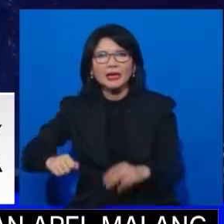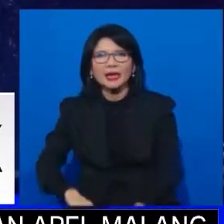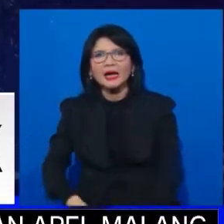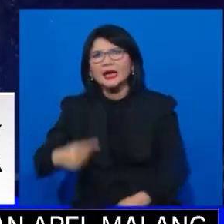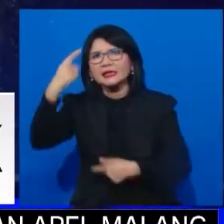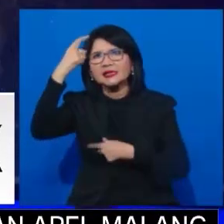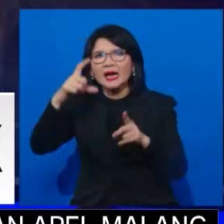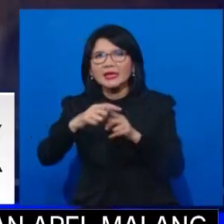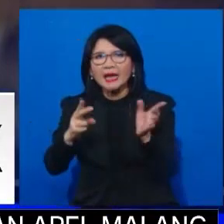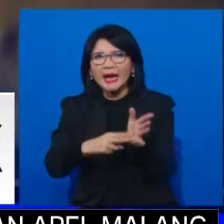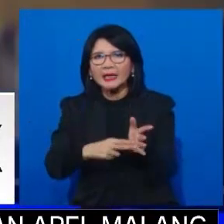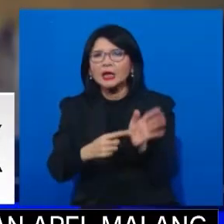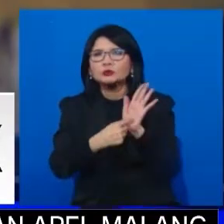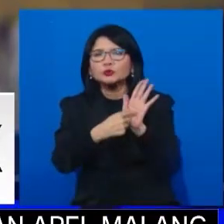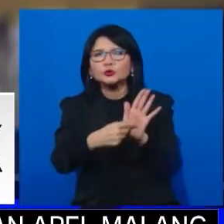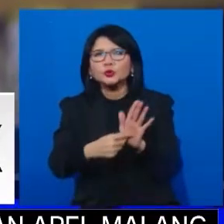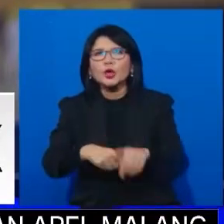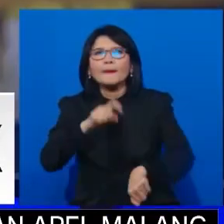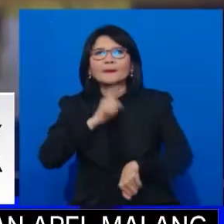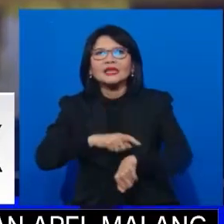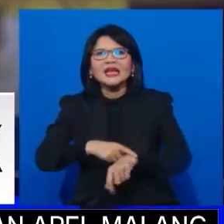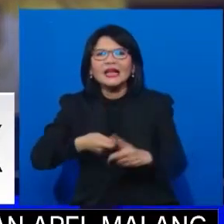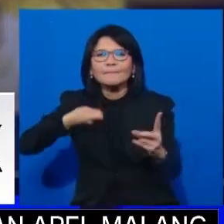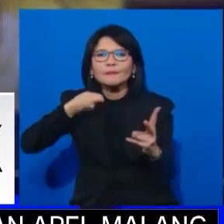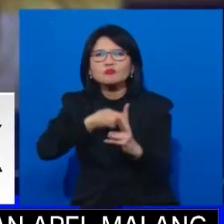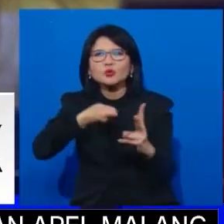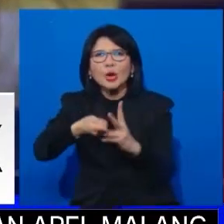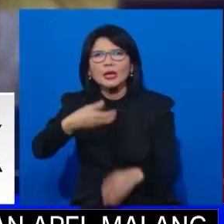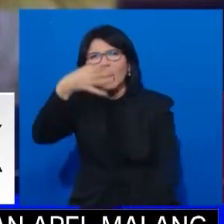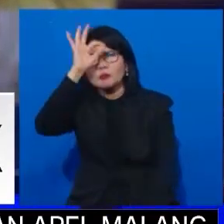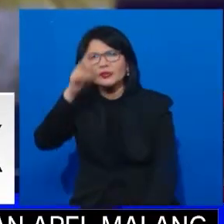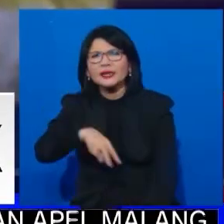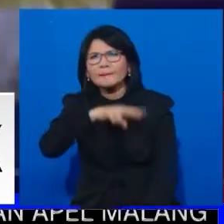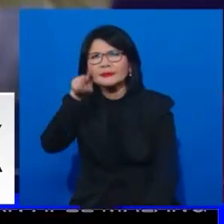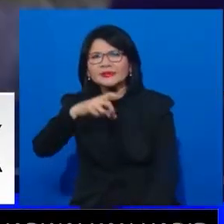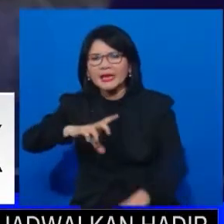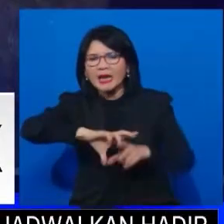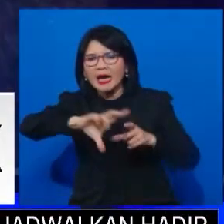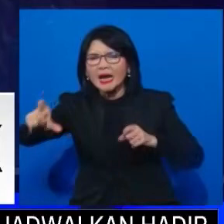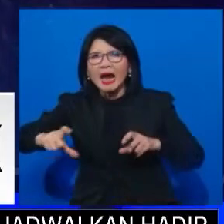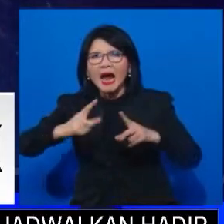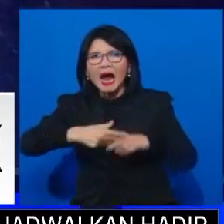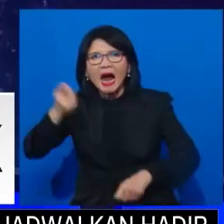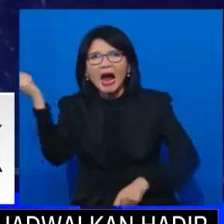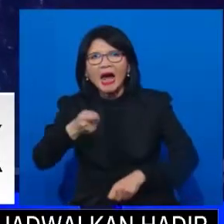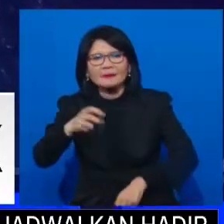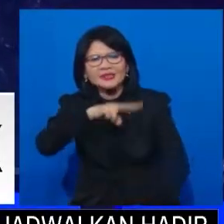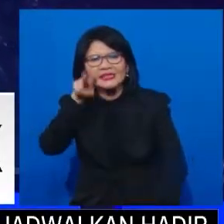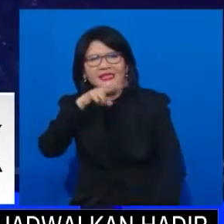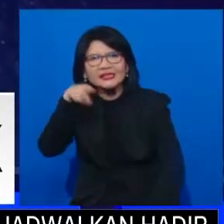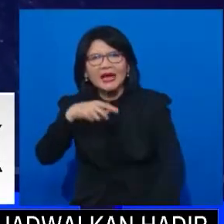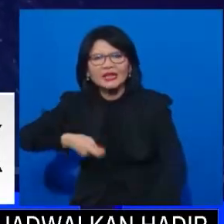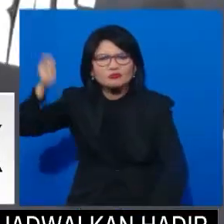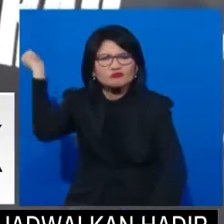untuk memberi gambaran saat pembunuhan berlangsung. Adapun polisi masih mencari golok yang digunakan tersangka pelaku untuk